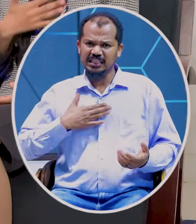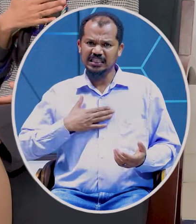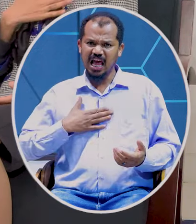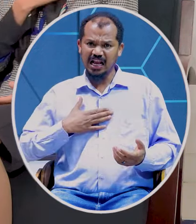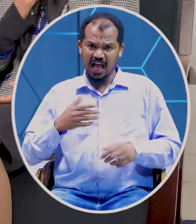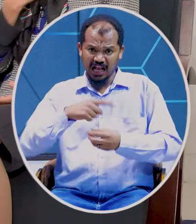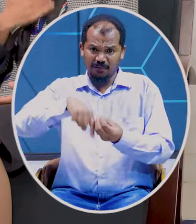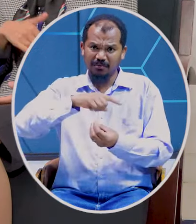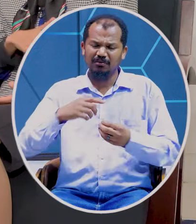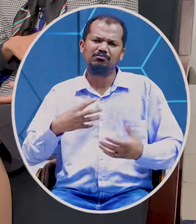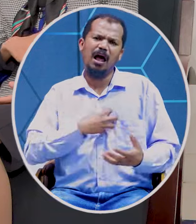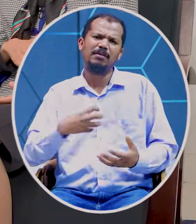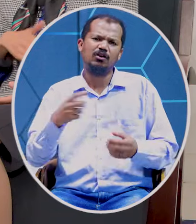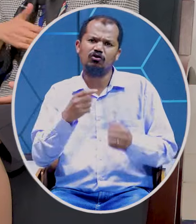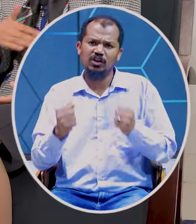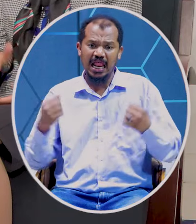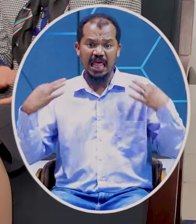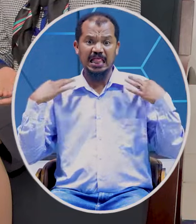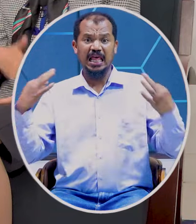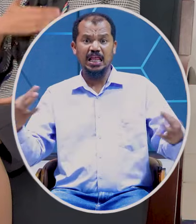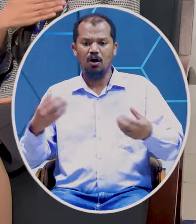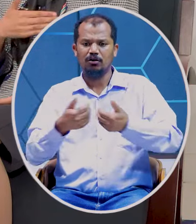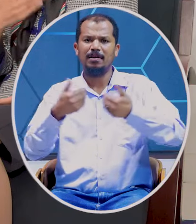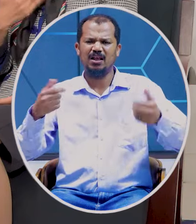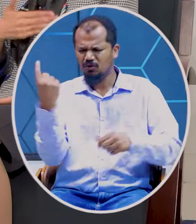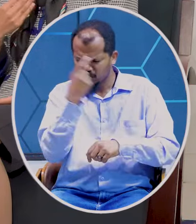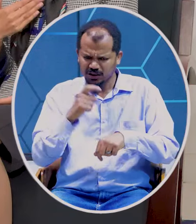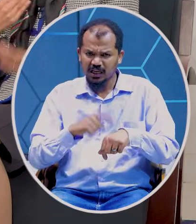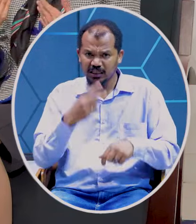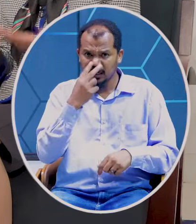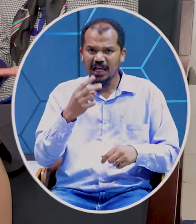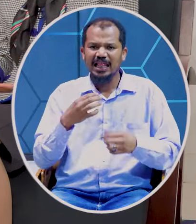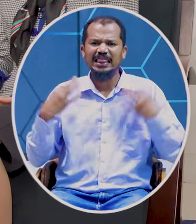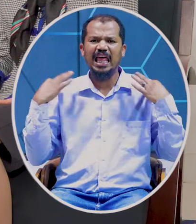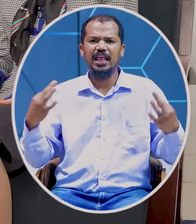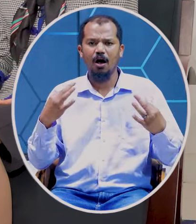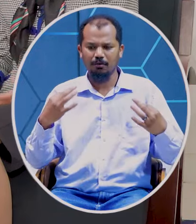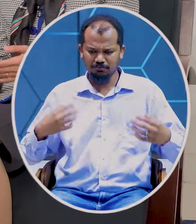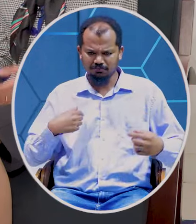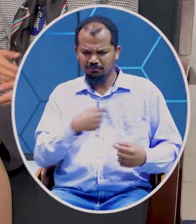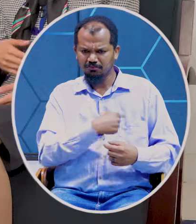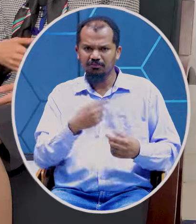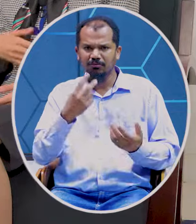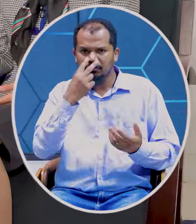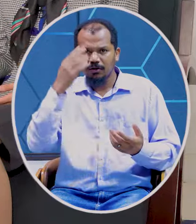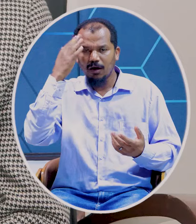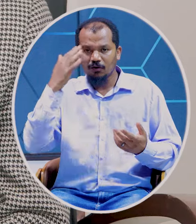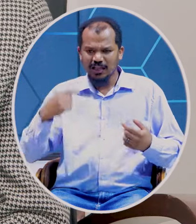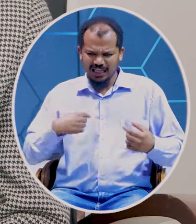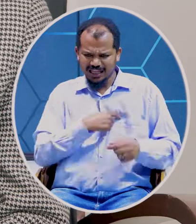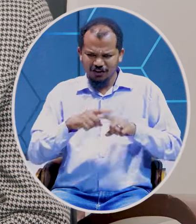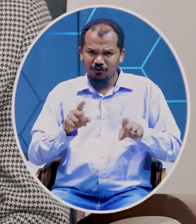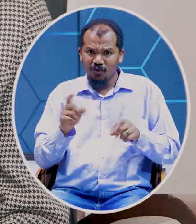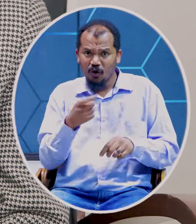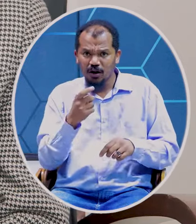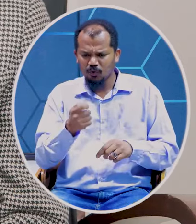አካባቢ ኤኒቲንግ ብቻ ይህ አካባቢ በአጠቃላይ ጤነኛውን መለየት ሁሌ ቼክ ስናደርግ ጤነኛውን እናውቀዋለን። ከጤነኛው ውጭ የሆነውን ነገር